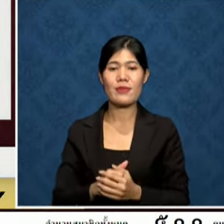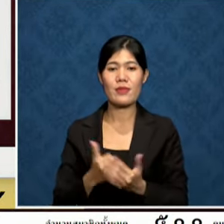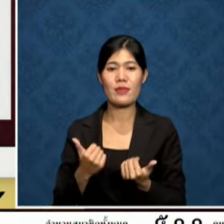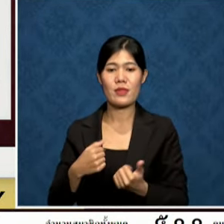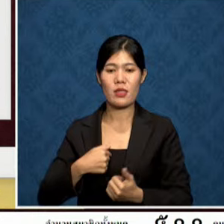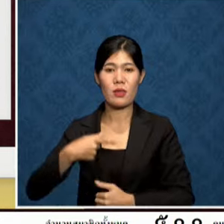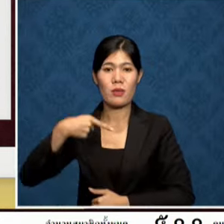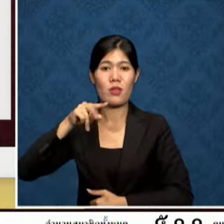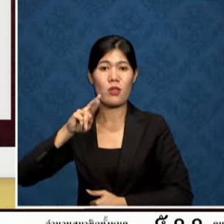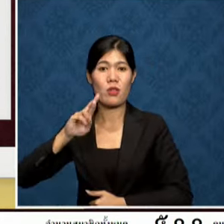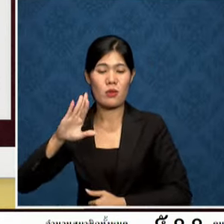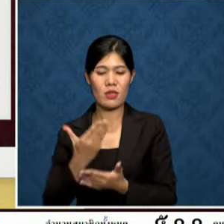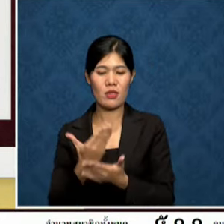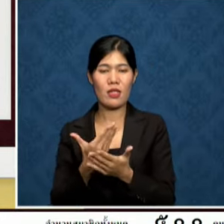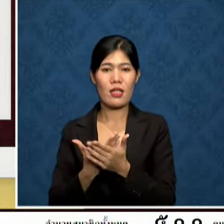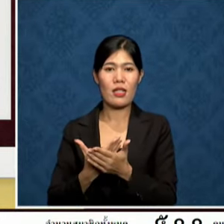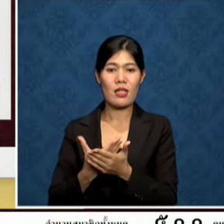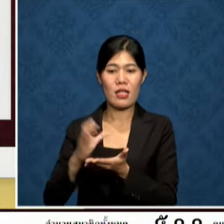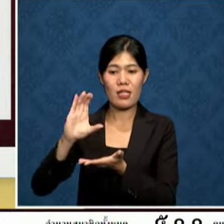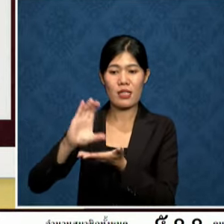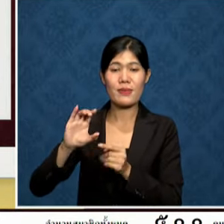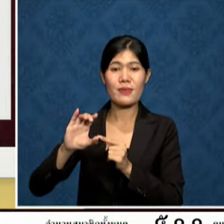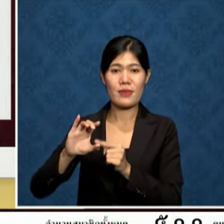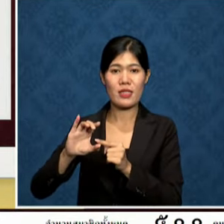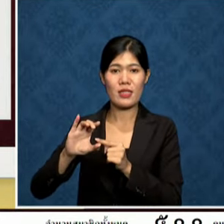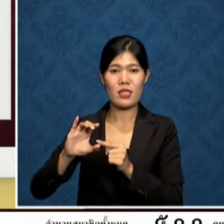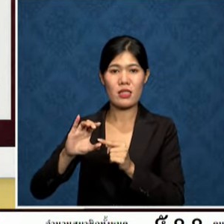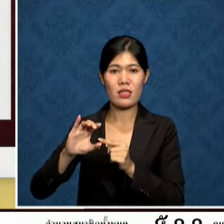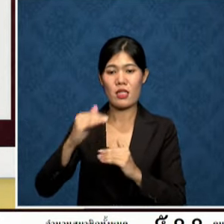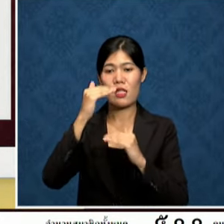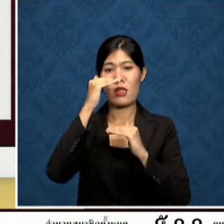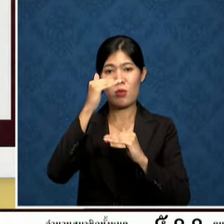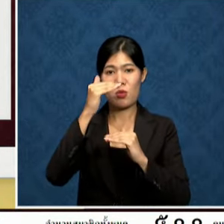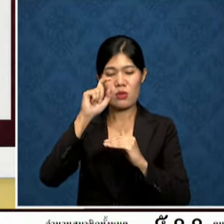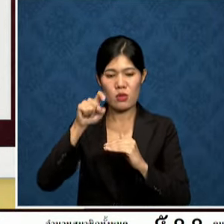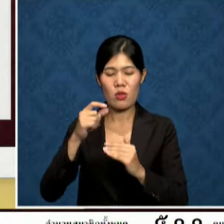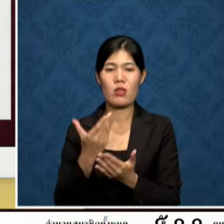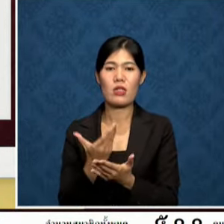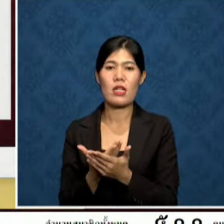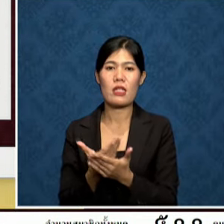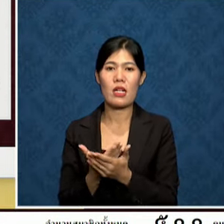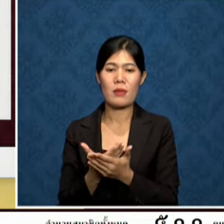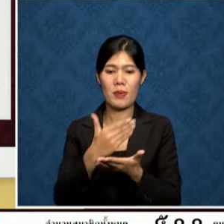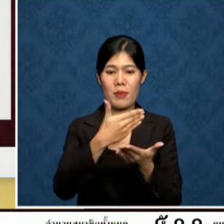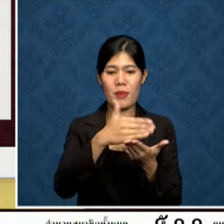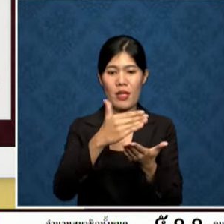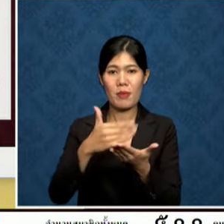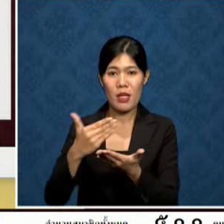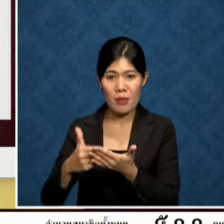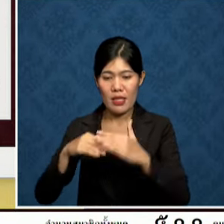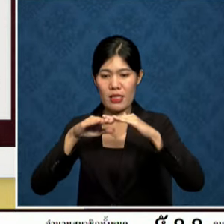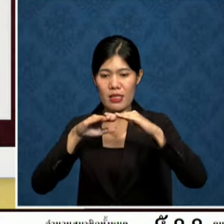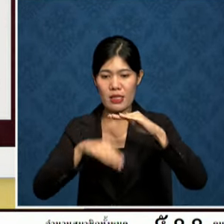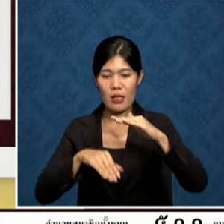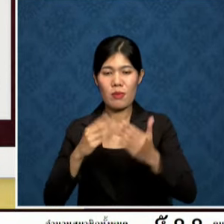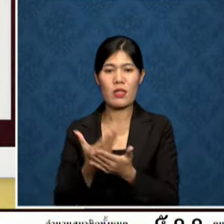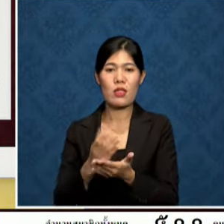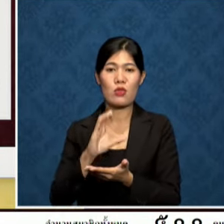พรบวินัยการเงินการคลังที่ตีกรอบเอาไว้ว่าเราจะต้องไม่เอ่อต้องมีสันสวดรายจ่ายลงทุนไม่ต่ำกว่า